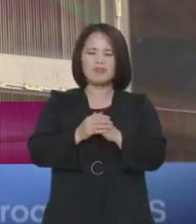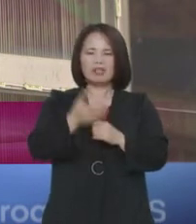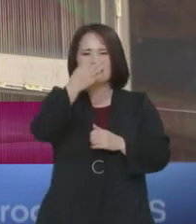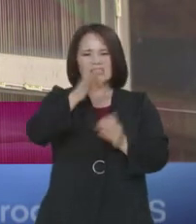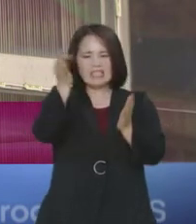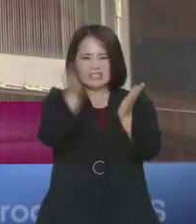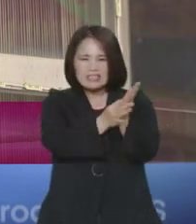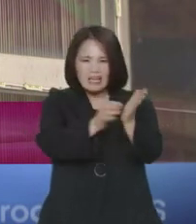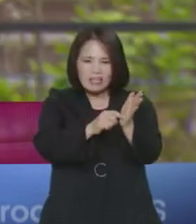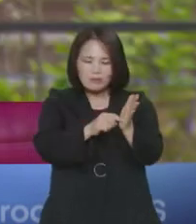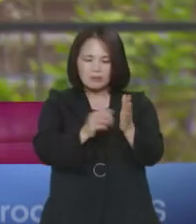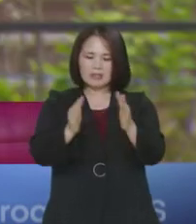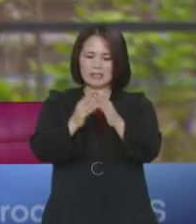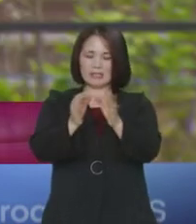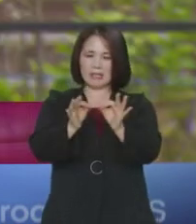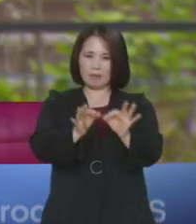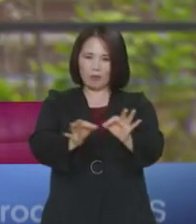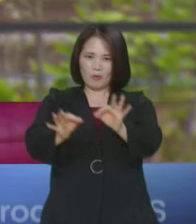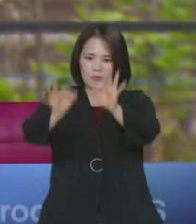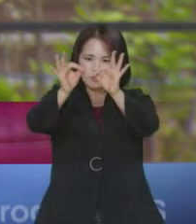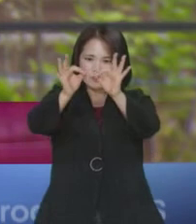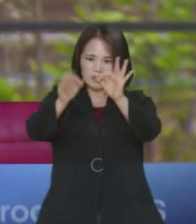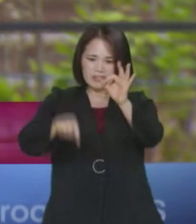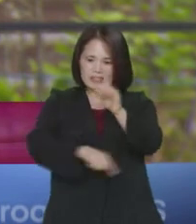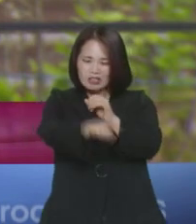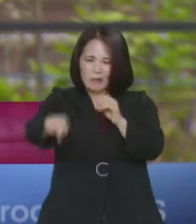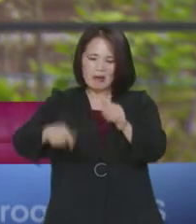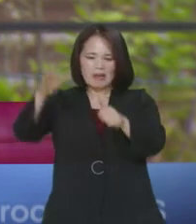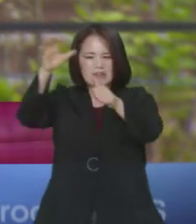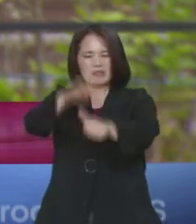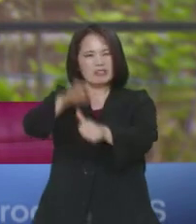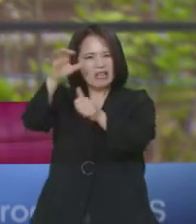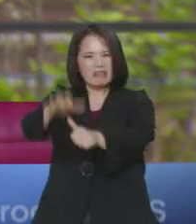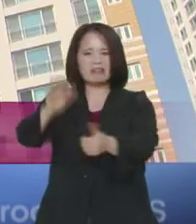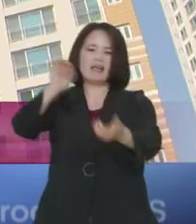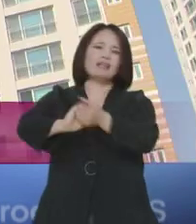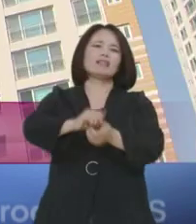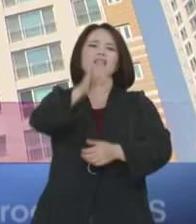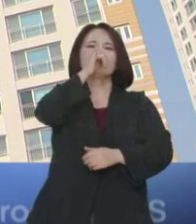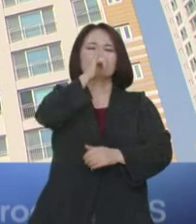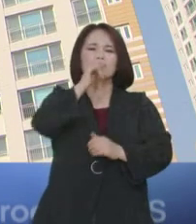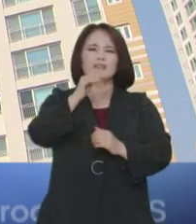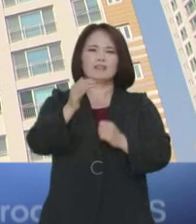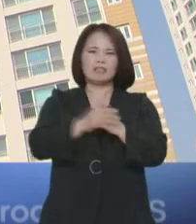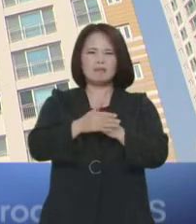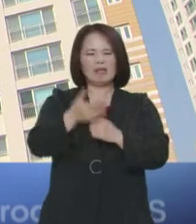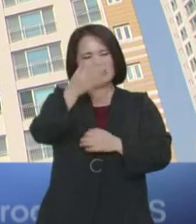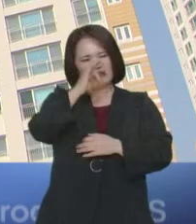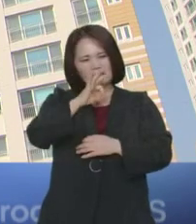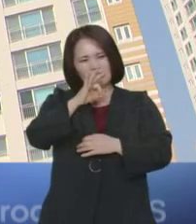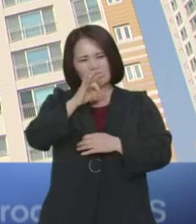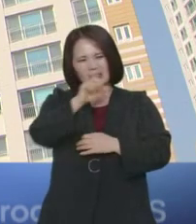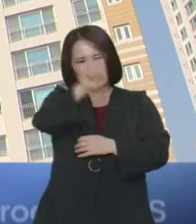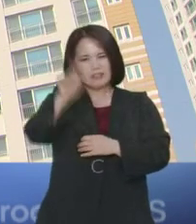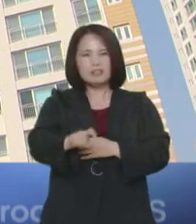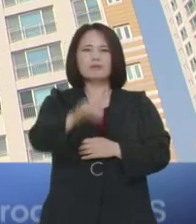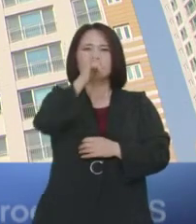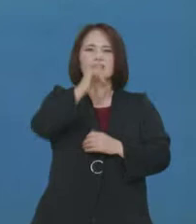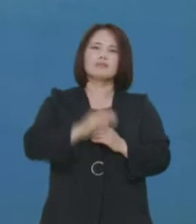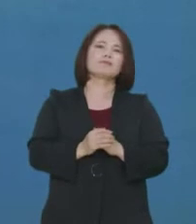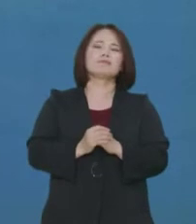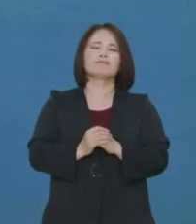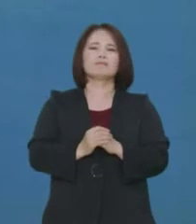집값이 오른 지역인 어그 어른 정말 규제하는 방식으로는 한계가 있다면서 시료 쫑이의 의문을 제거하고 이런 상태입니다